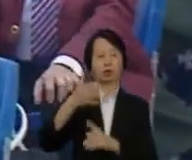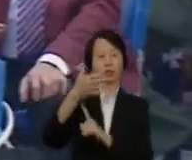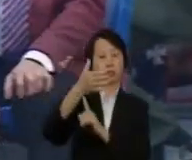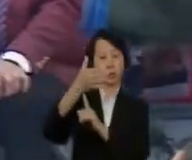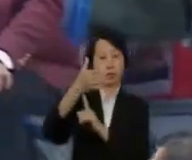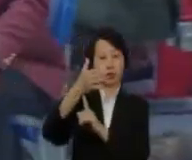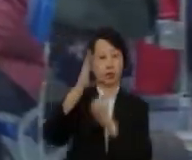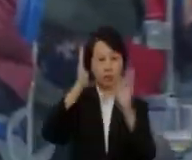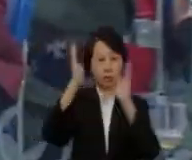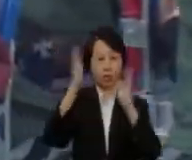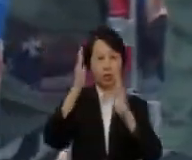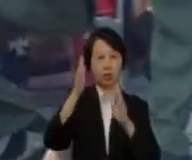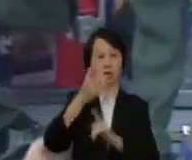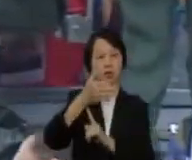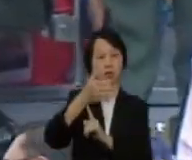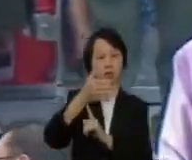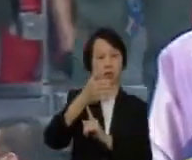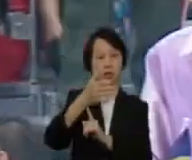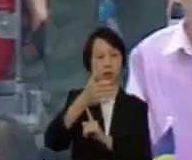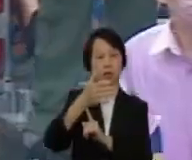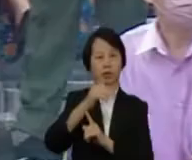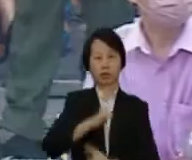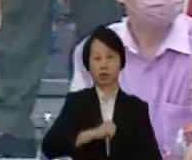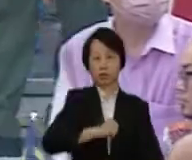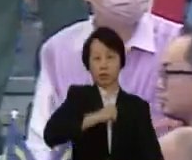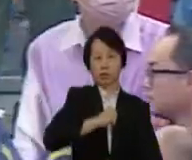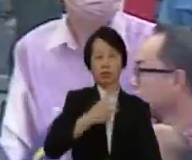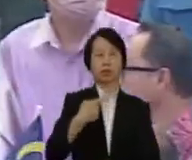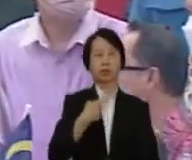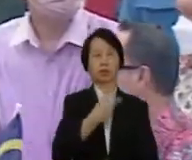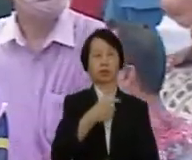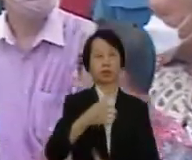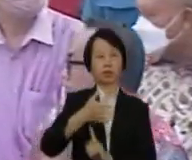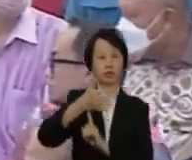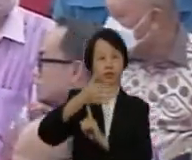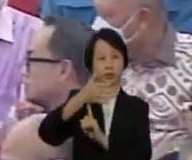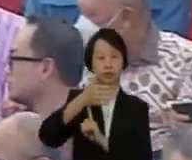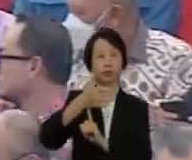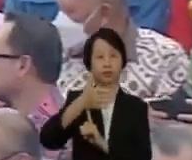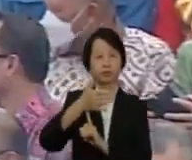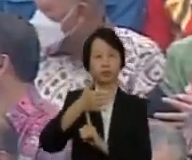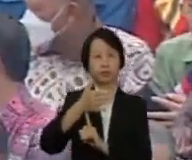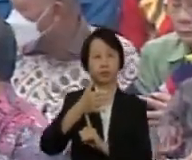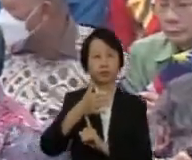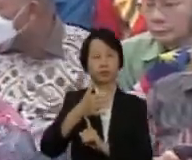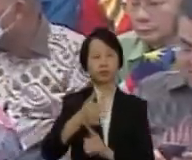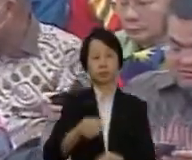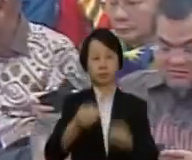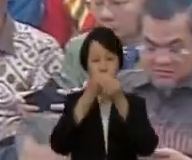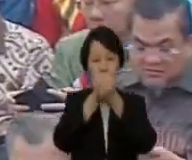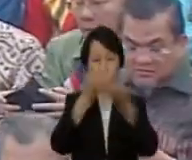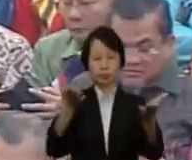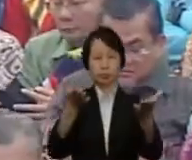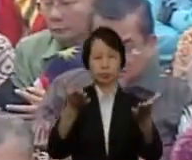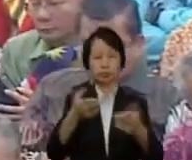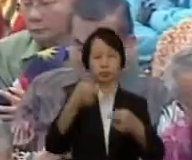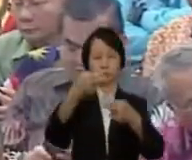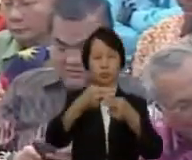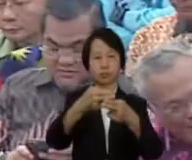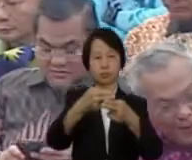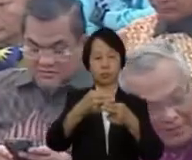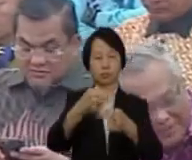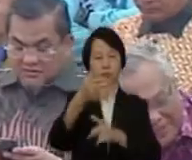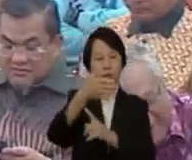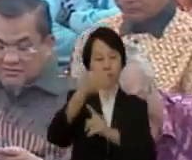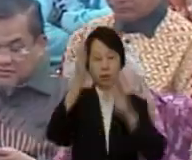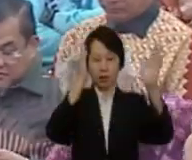gemilang, iaitu bendera kebanggaan kita. Jalur gemilang diumum sebagai nama bagi